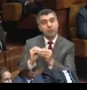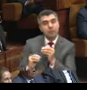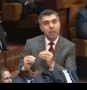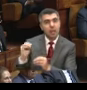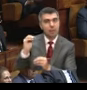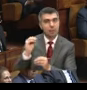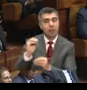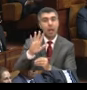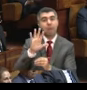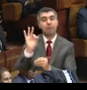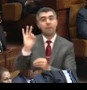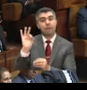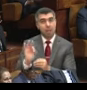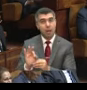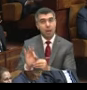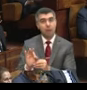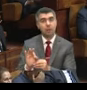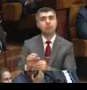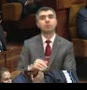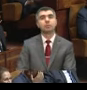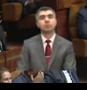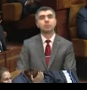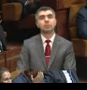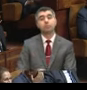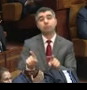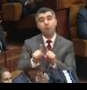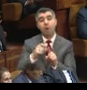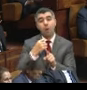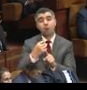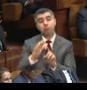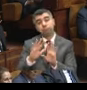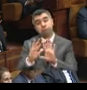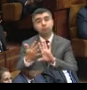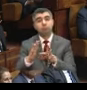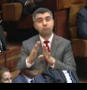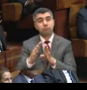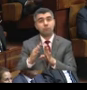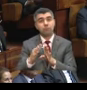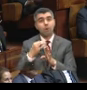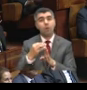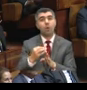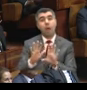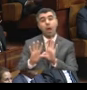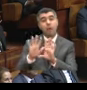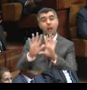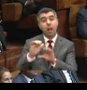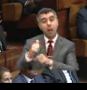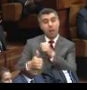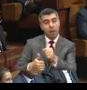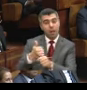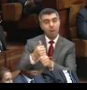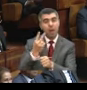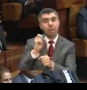50% من بعد سنه ولينا 55%، خصنا يمكن شي 10 سنين اخرى باش يمسوا. انتم مشيتوا ل 10 سنين